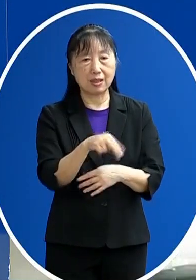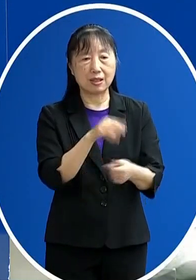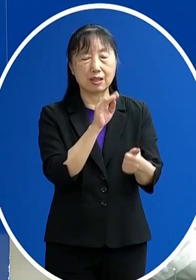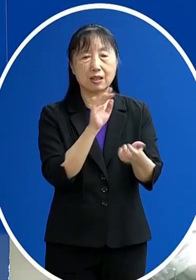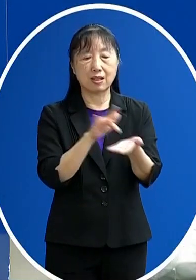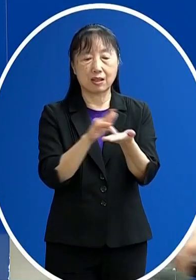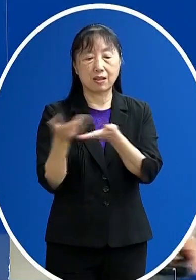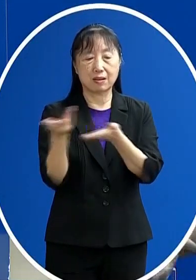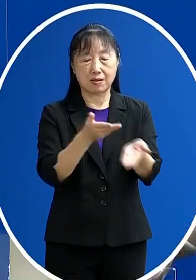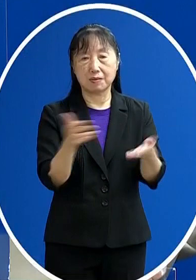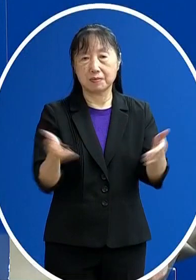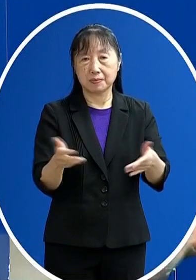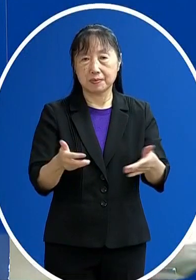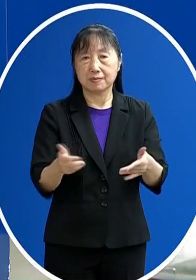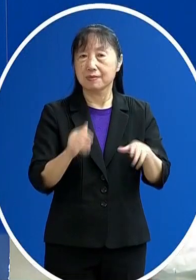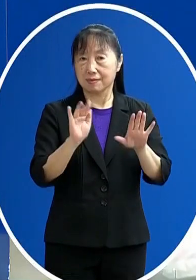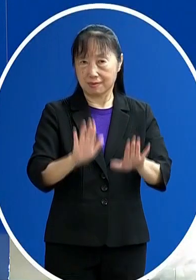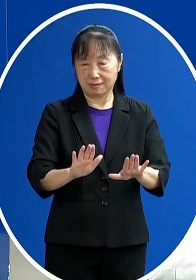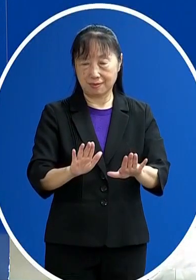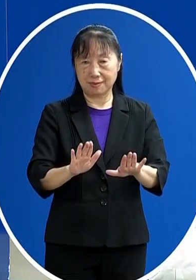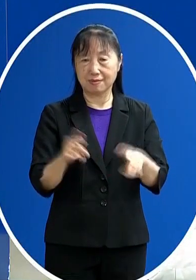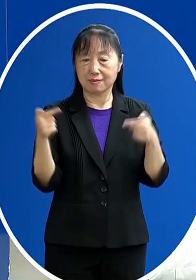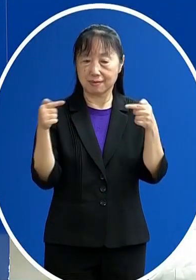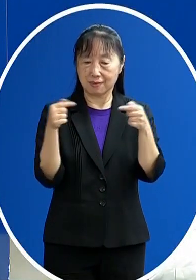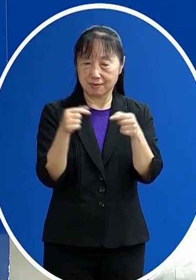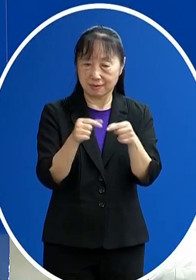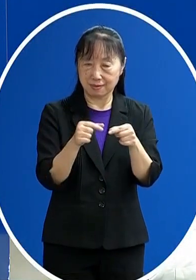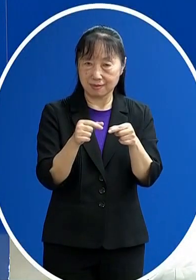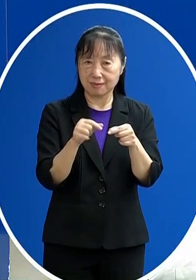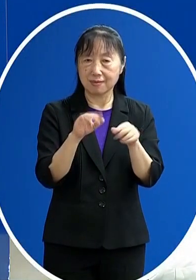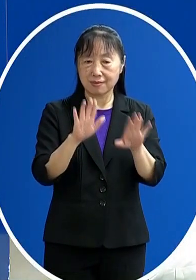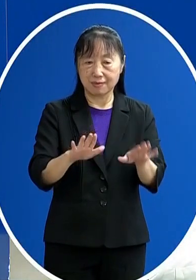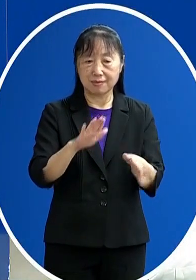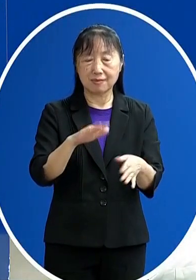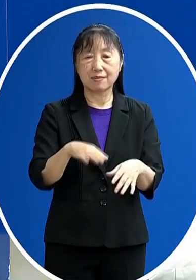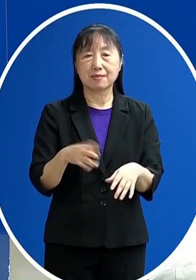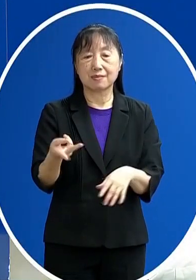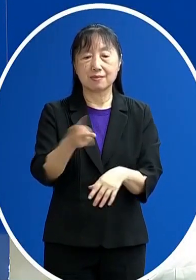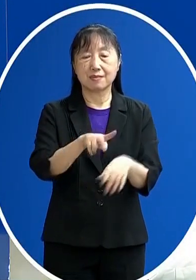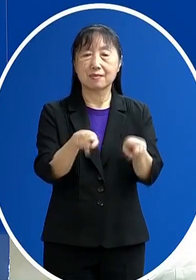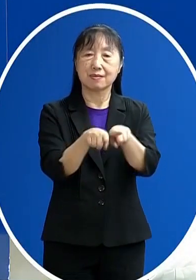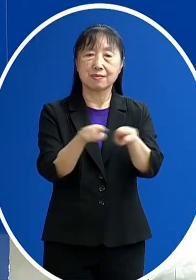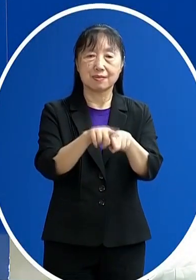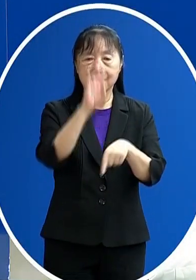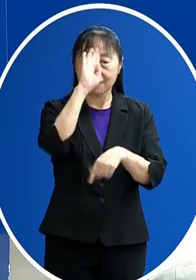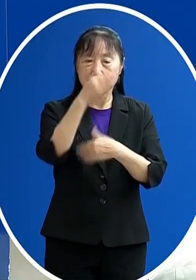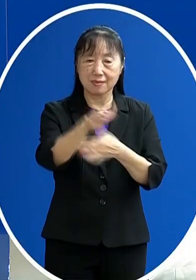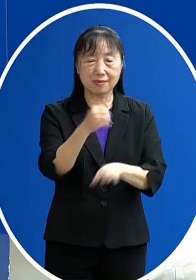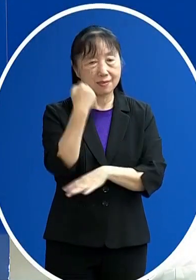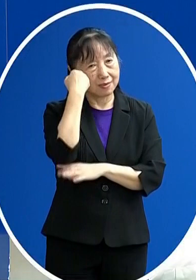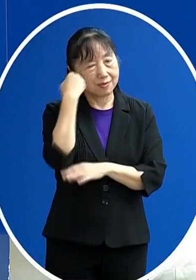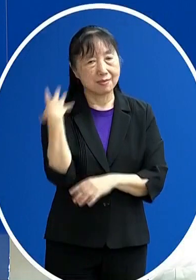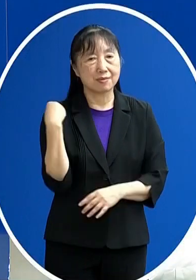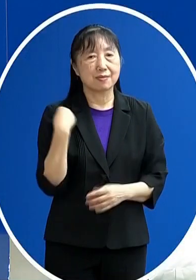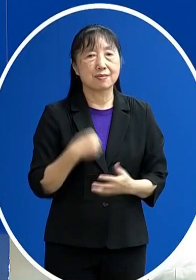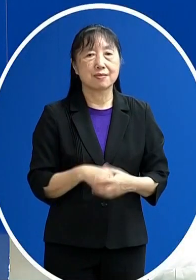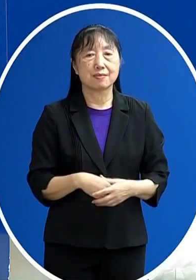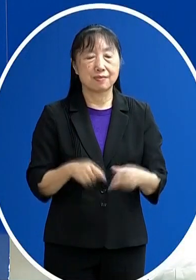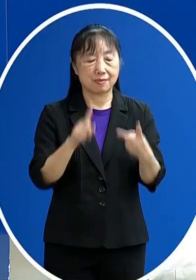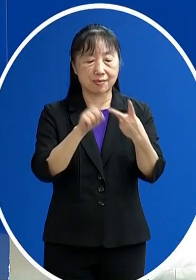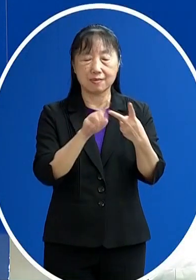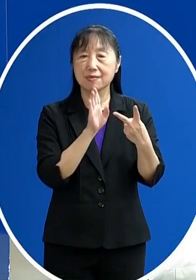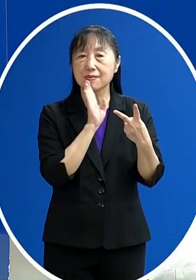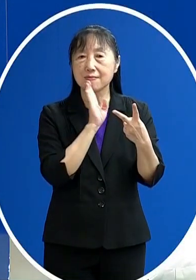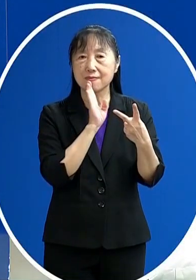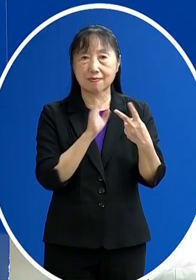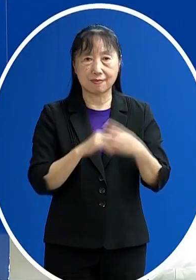这些药物治疗，目前症状是有改善，那还在住一般的病房当中。那第二位的话则是